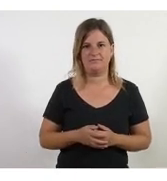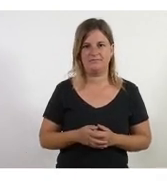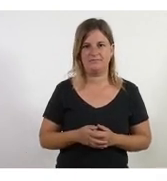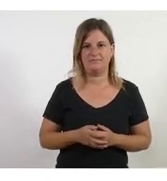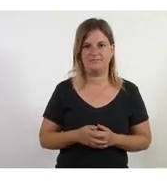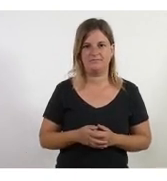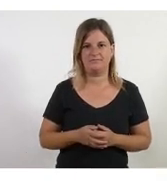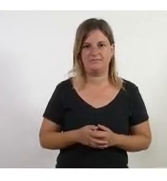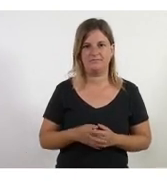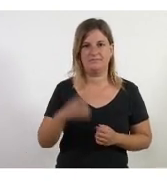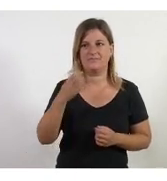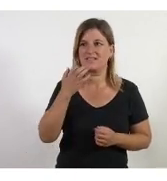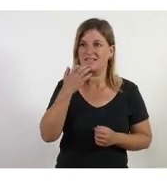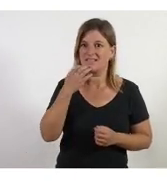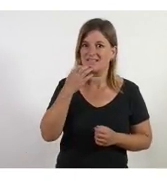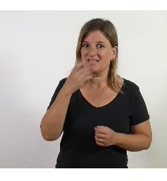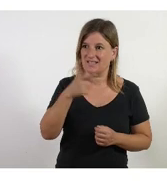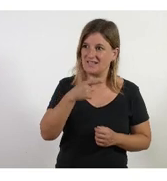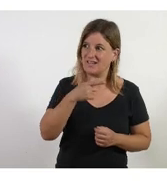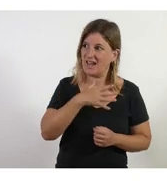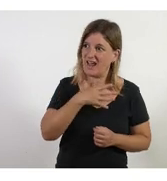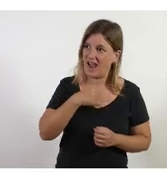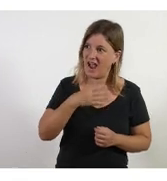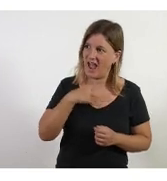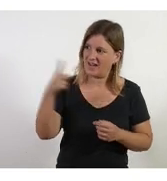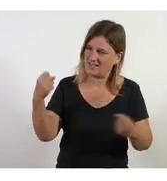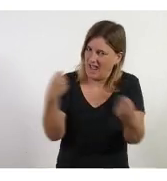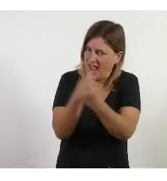Si et ve de gust, fes una abraçadeta.